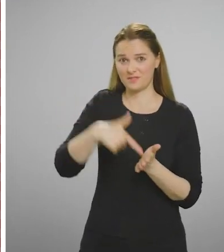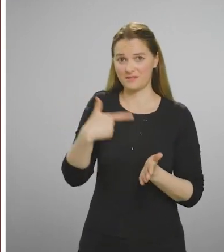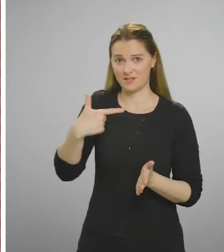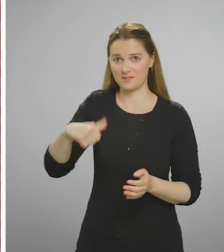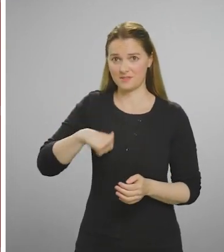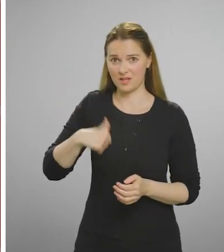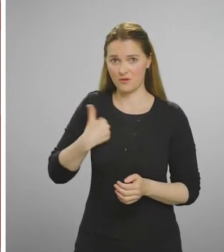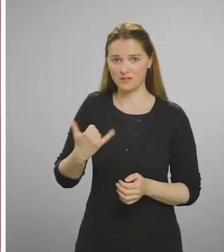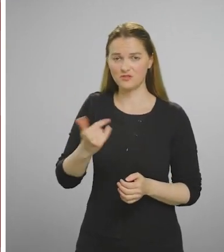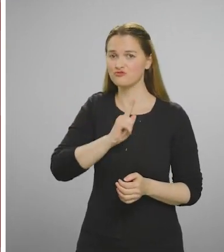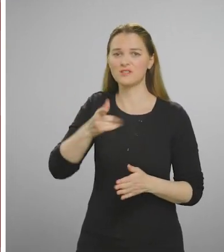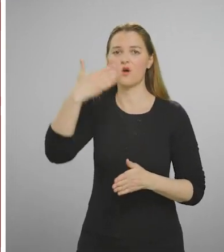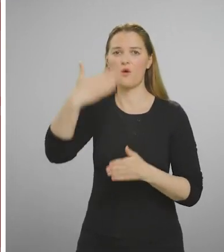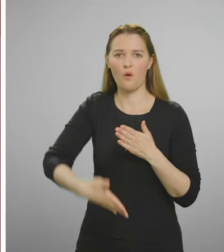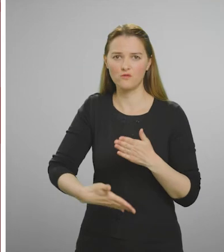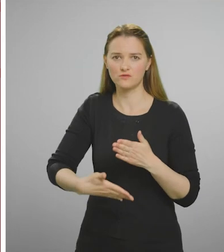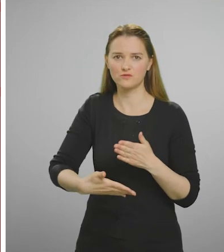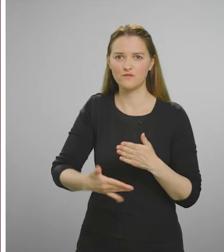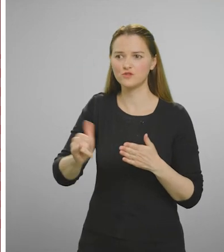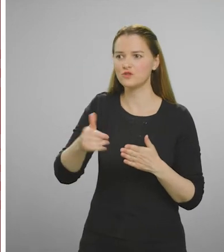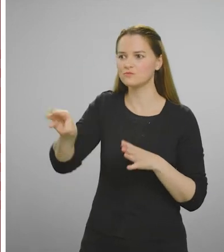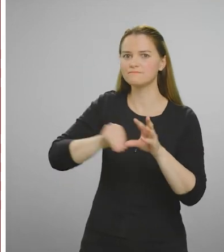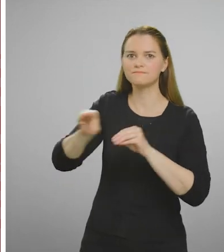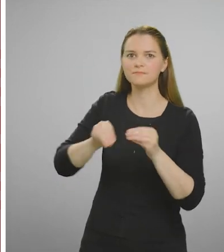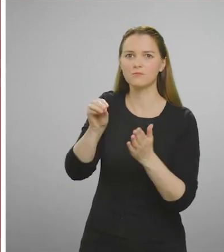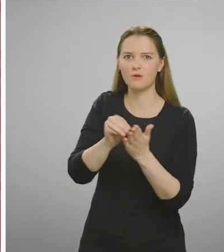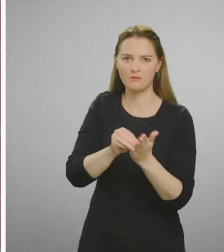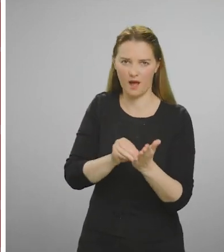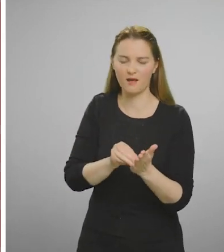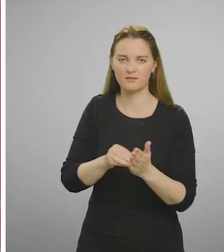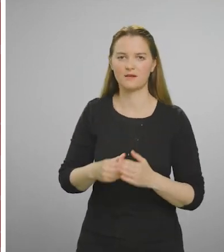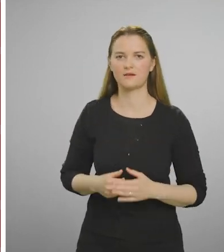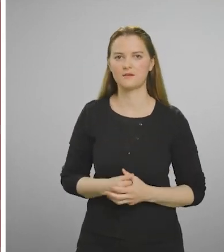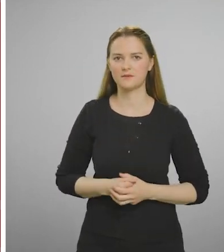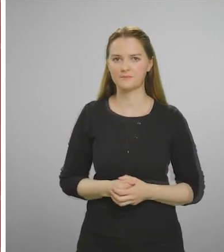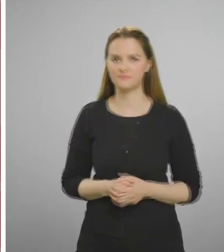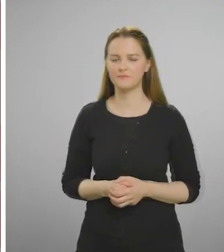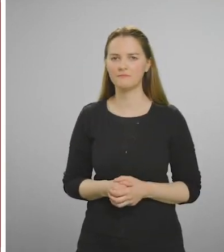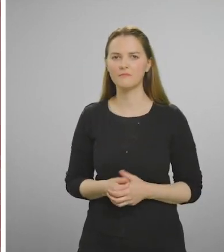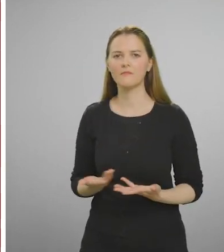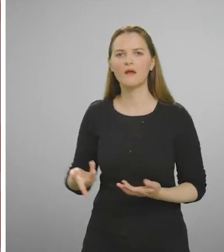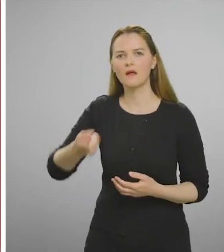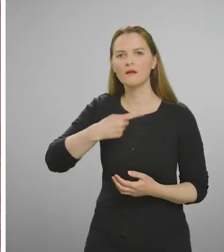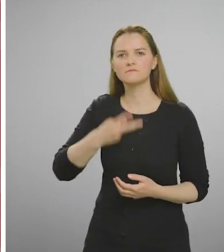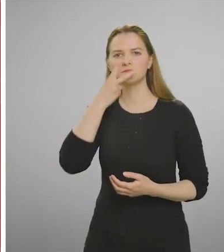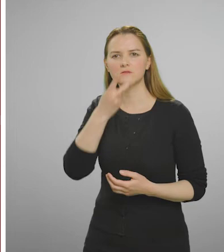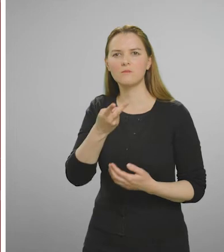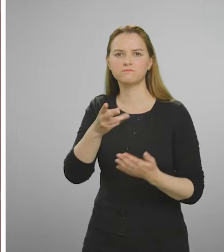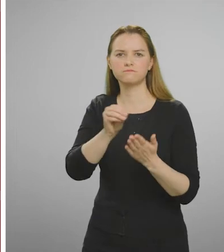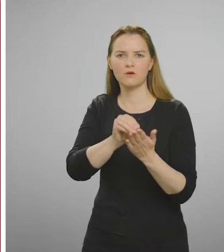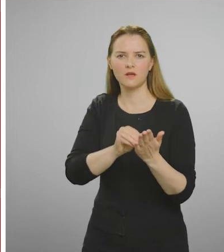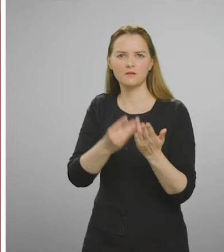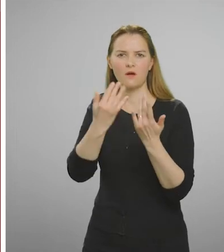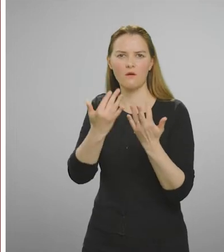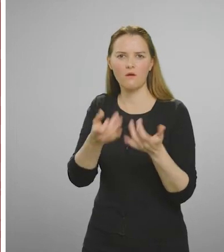kako podaci za 2020. godinu još uvijek pristižu, pa ih ne možemo smatrati potpunima. Promatrajući podatke